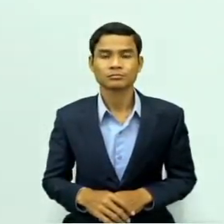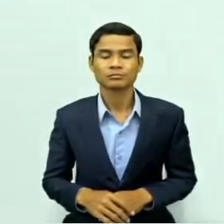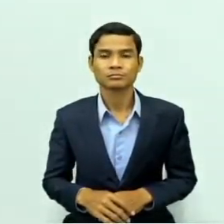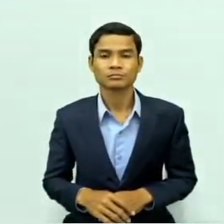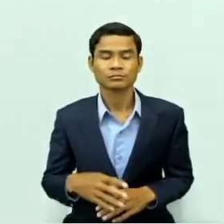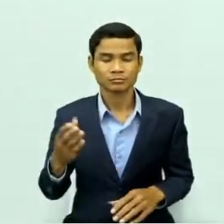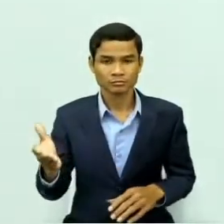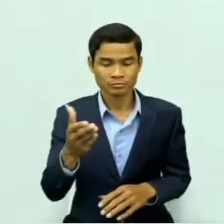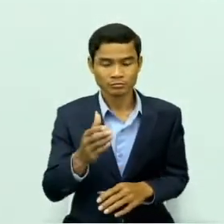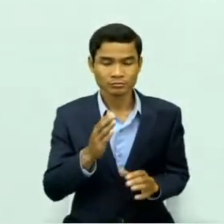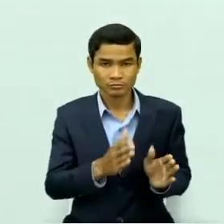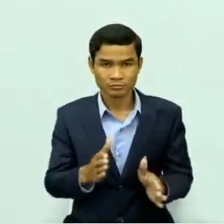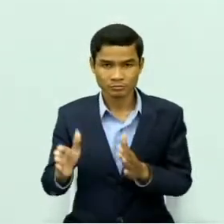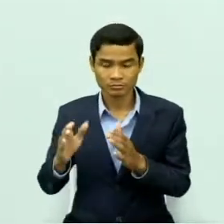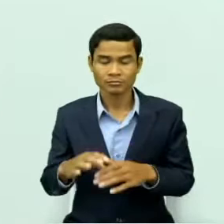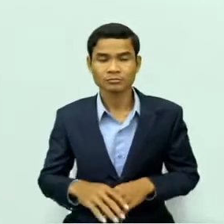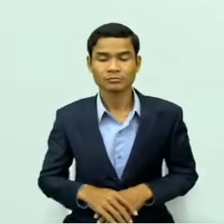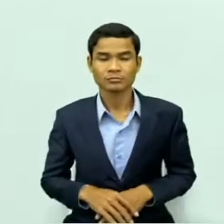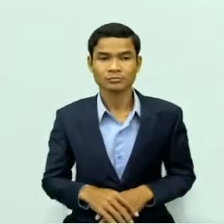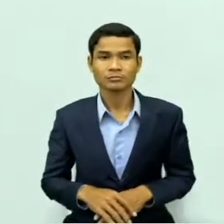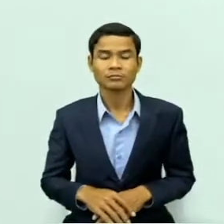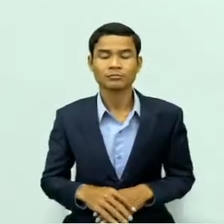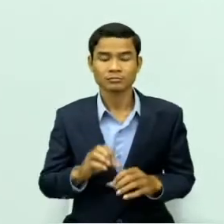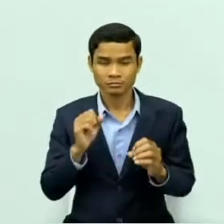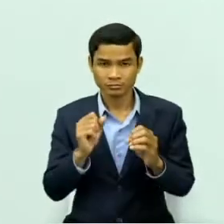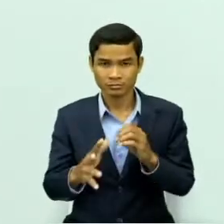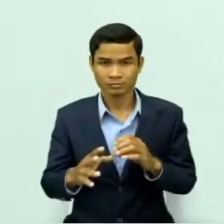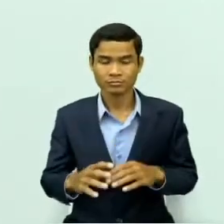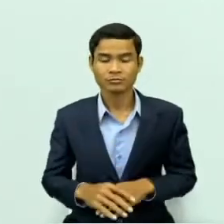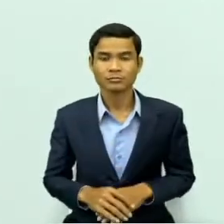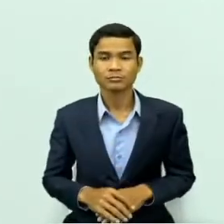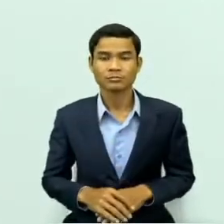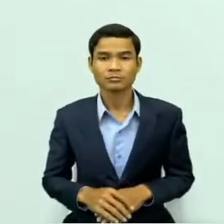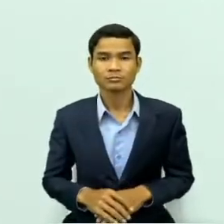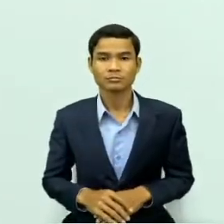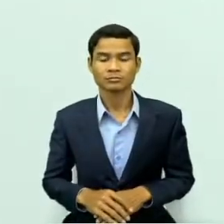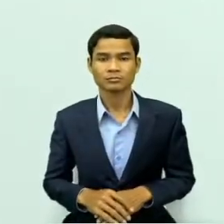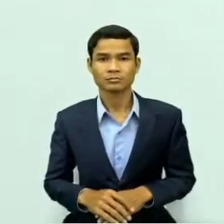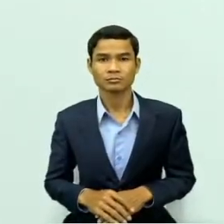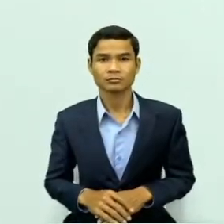Chà, con trim khôn. Chập đá ấm.